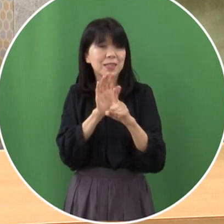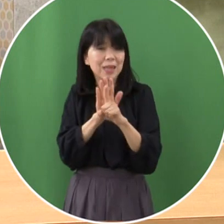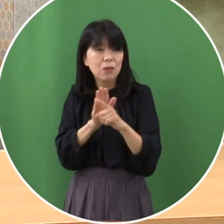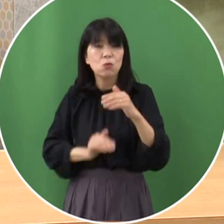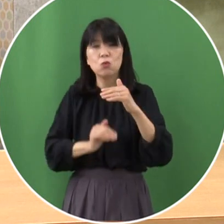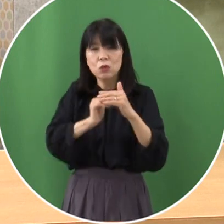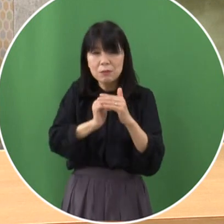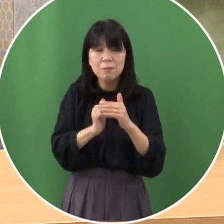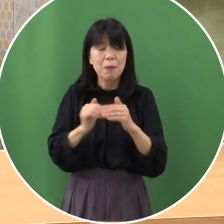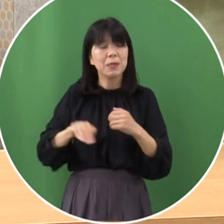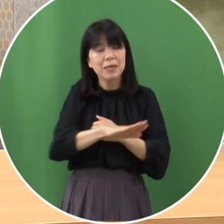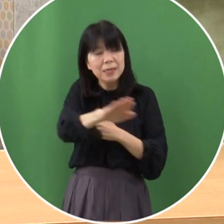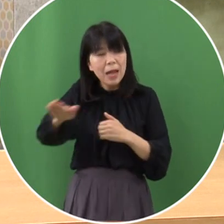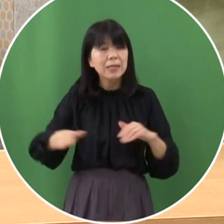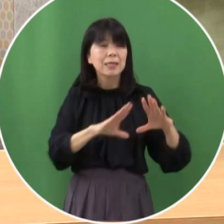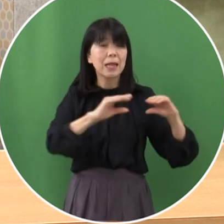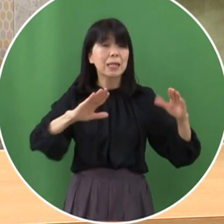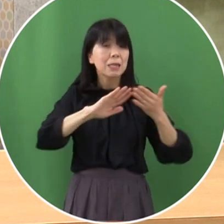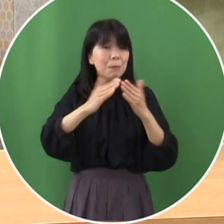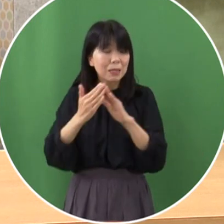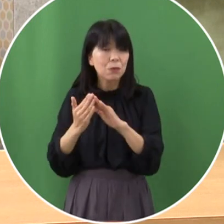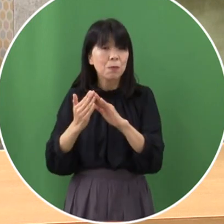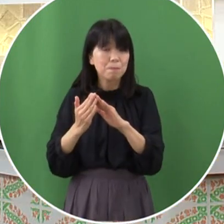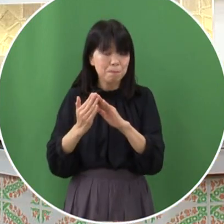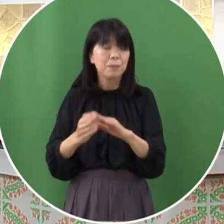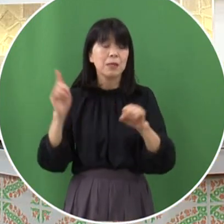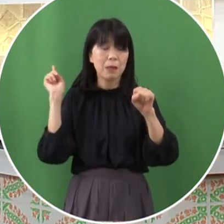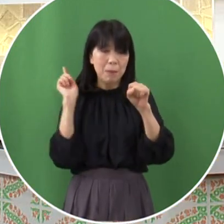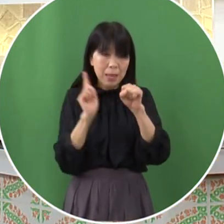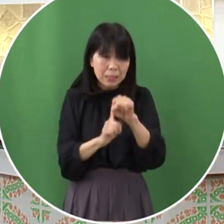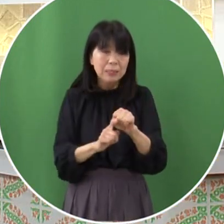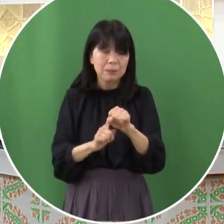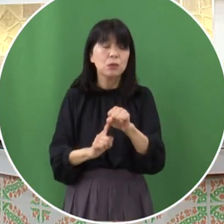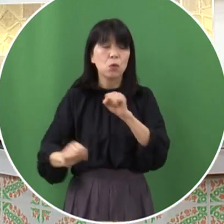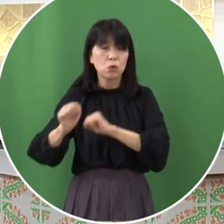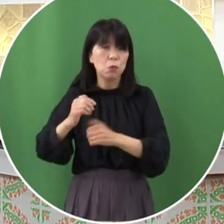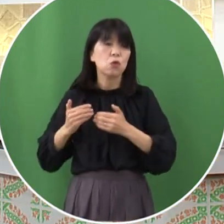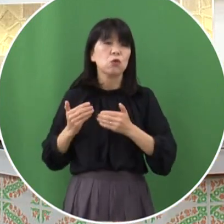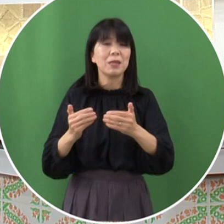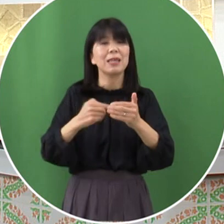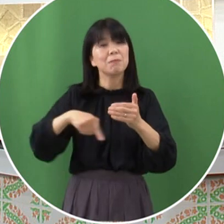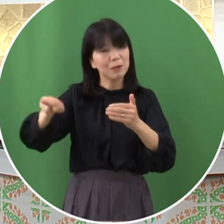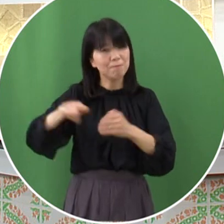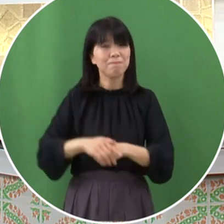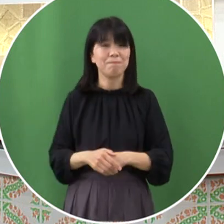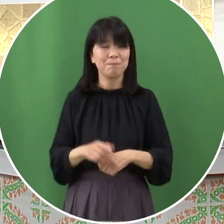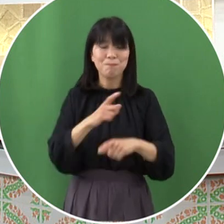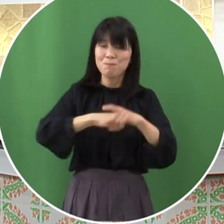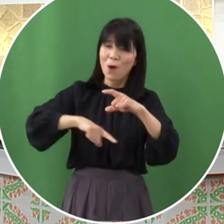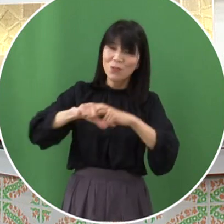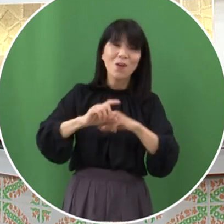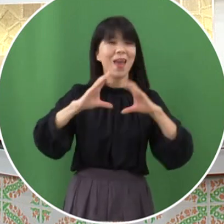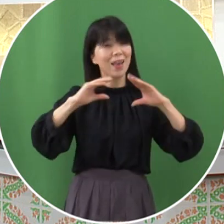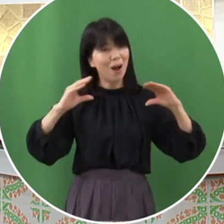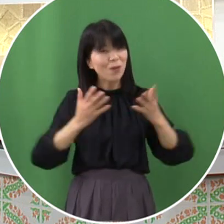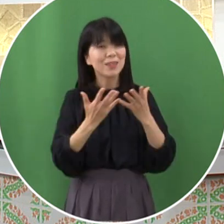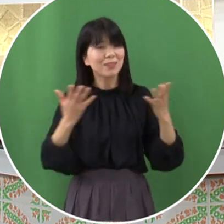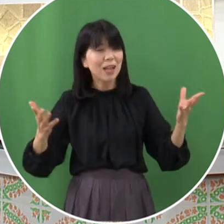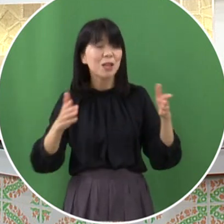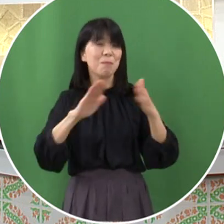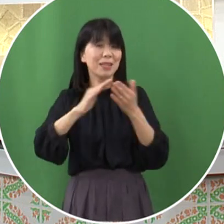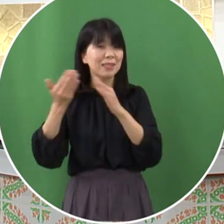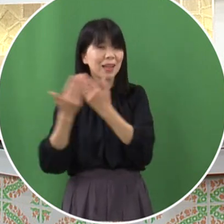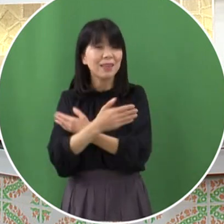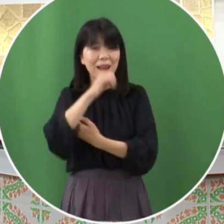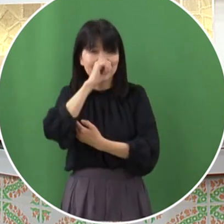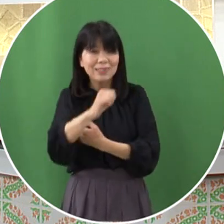実現に向け取り組みを進めてまいります。 より笑顔あふれる街になればいいですね。続いて3